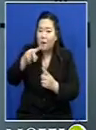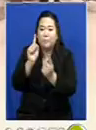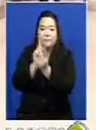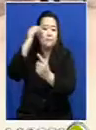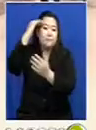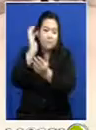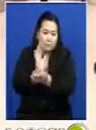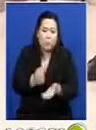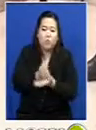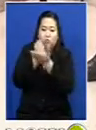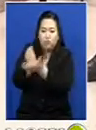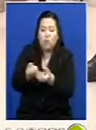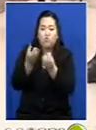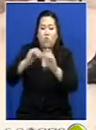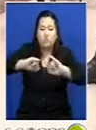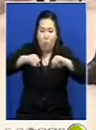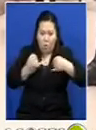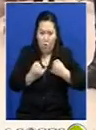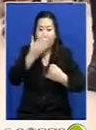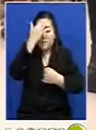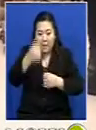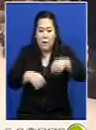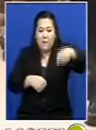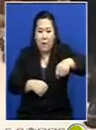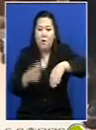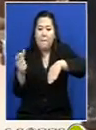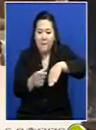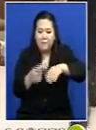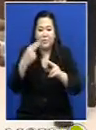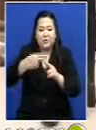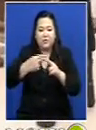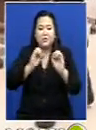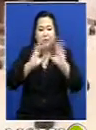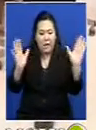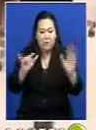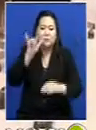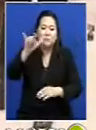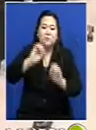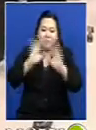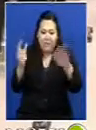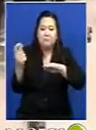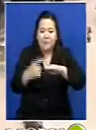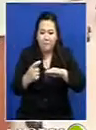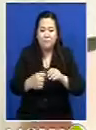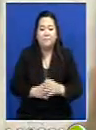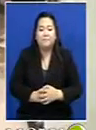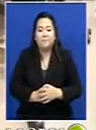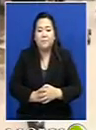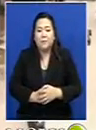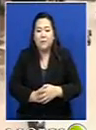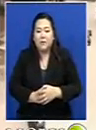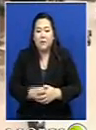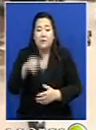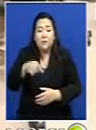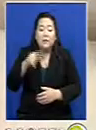ากการตรวจสอบกระเป๋าใบนี้มีแท็กมีป้ายชื่อมีระบุสายการบินเรียบร้อยเป็นผู้โดยสารที่เดินทางม